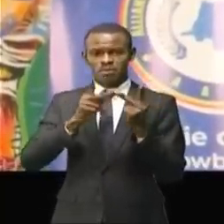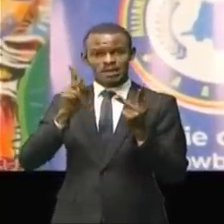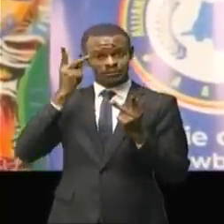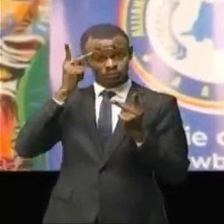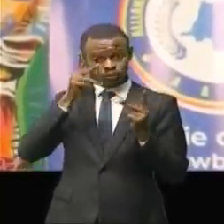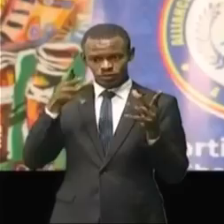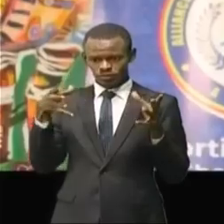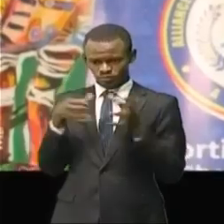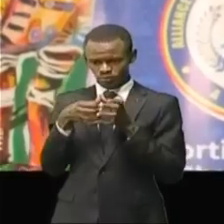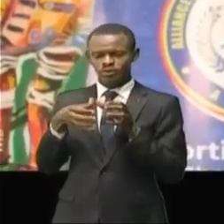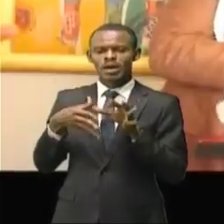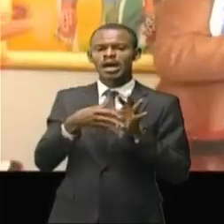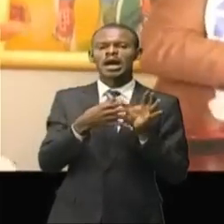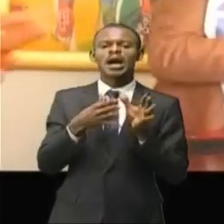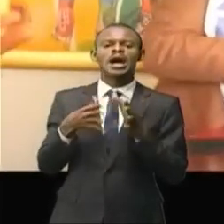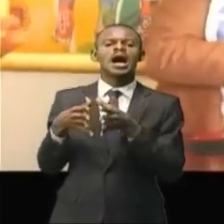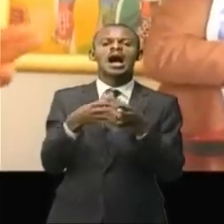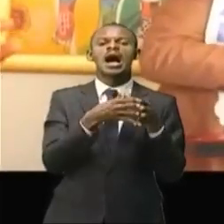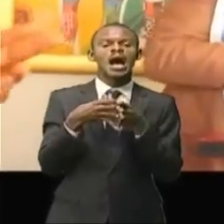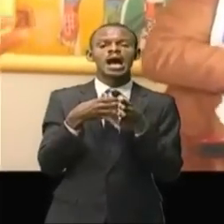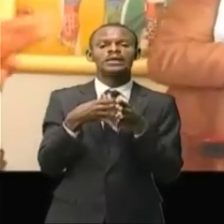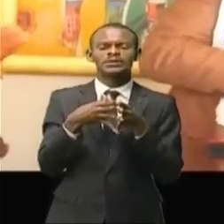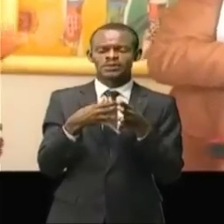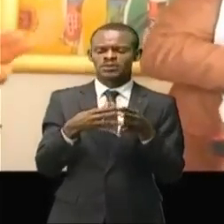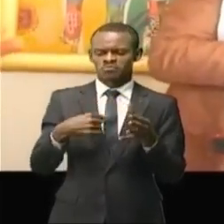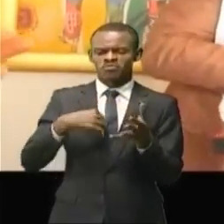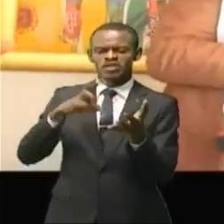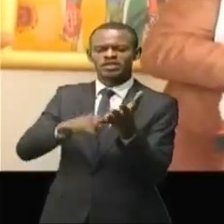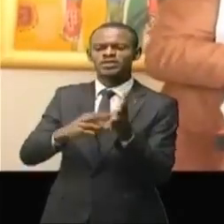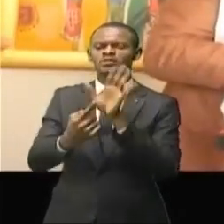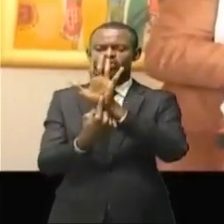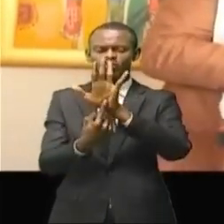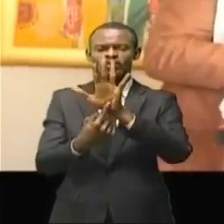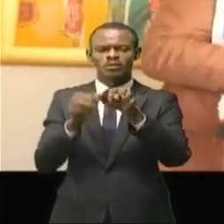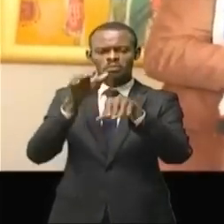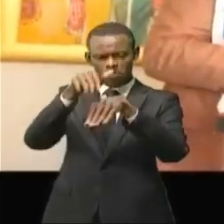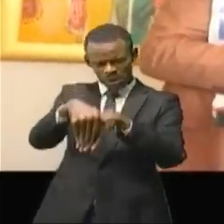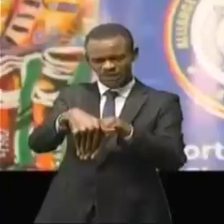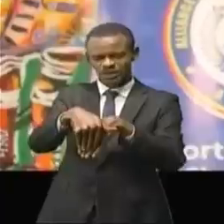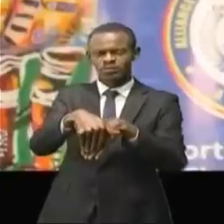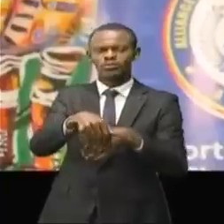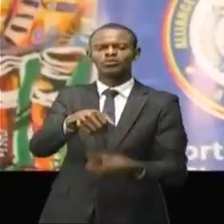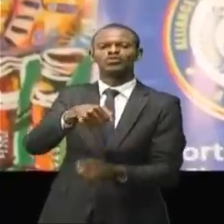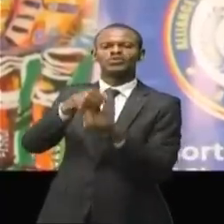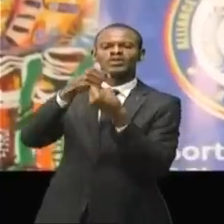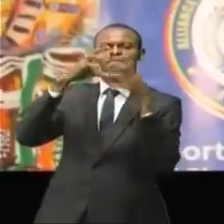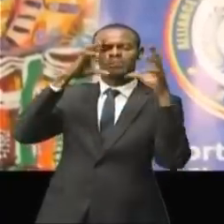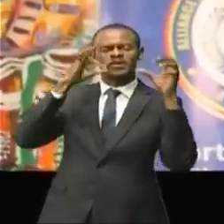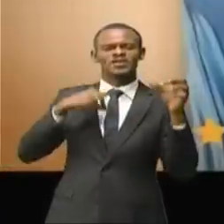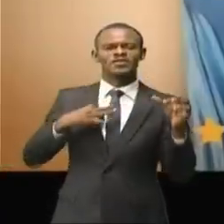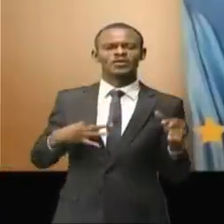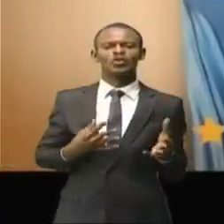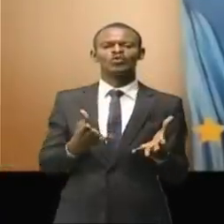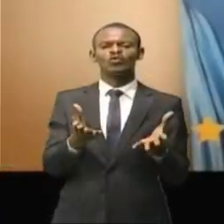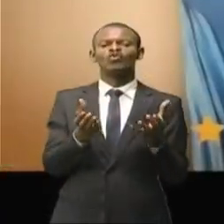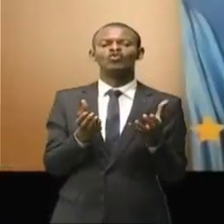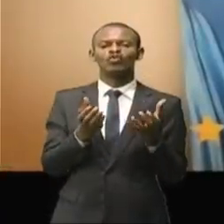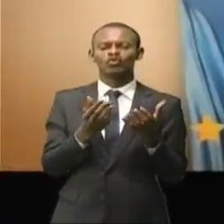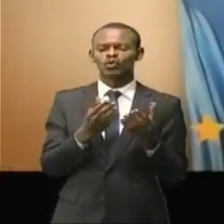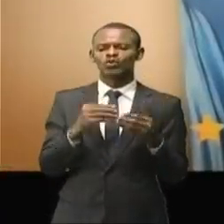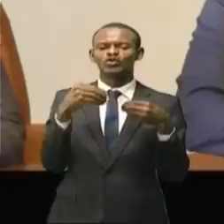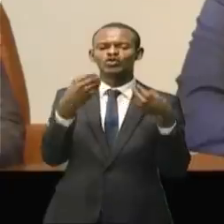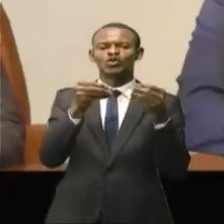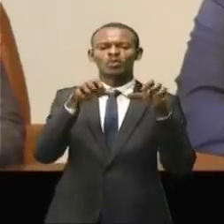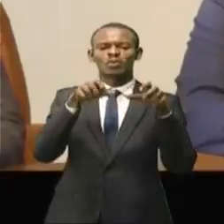Gabon ce que nous devons offrir au peuple congolais des meilleurs choix que le chef de l'État et ce qui était pour les